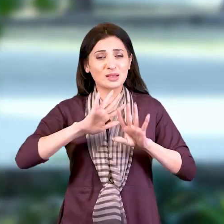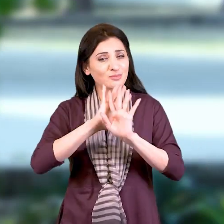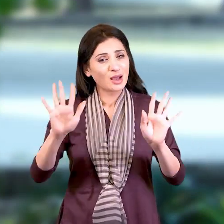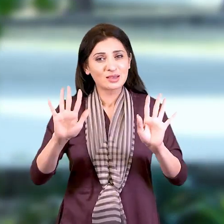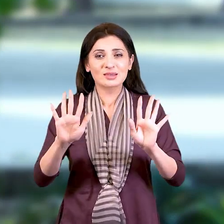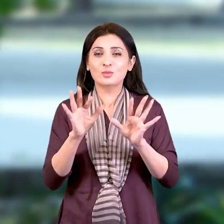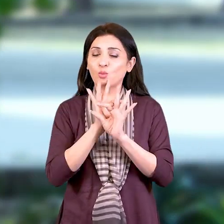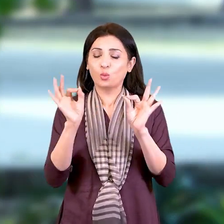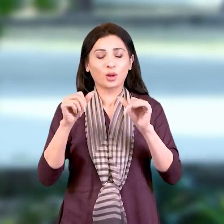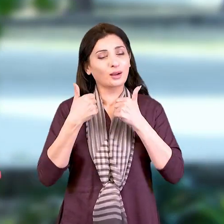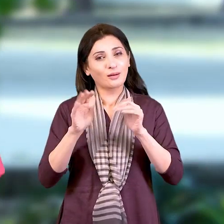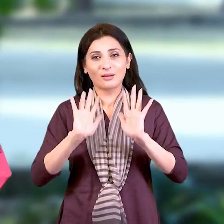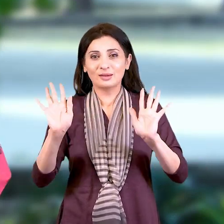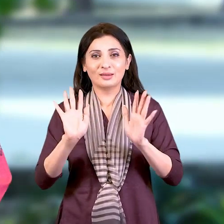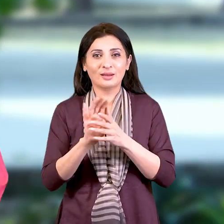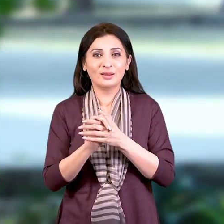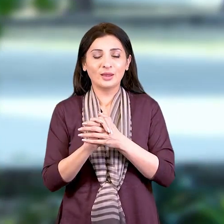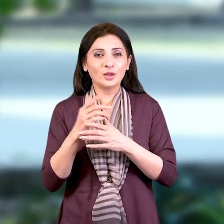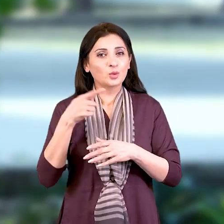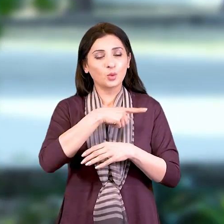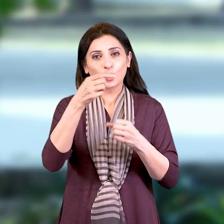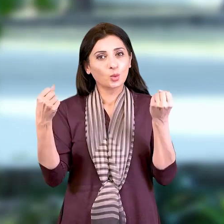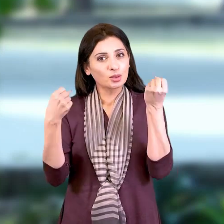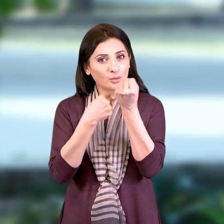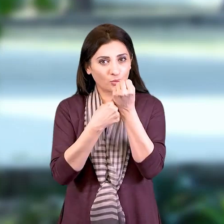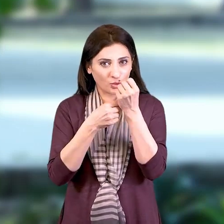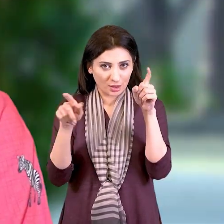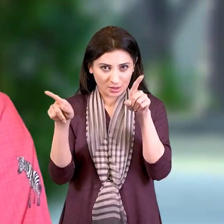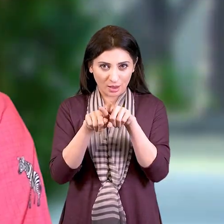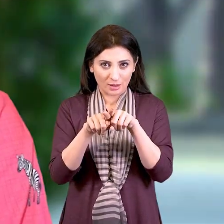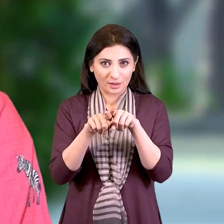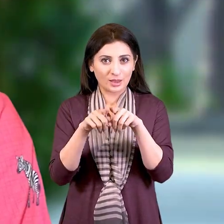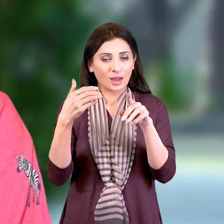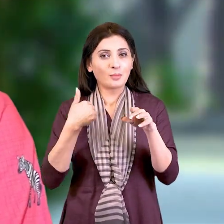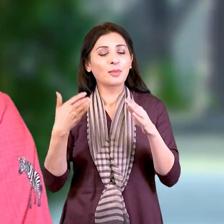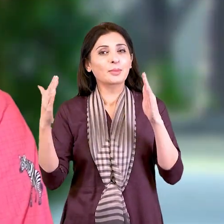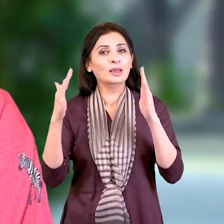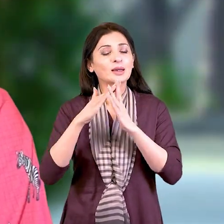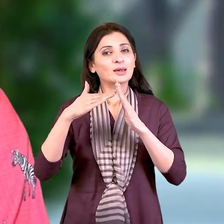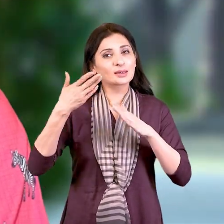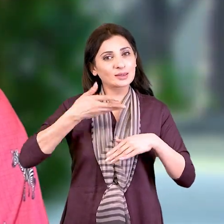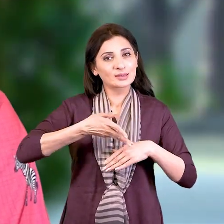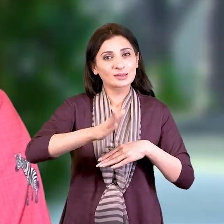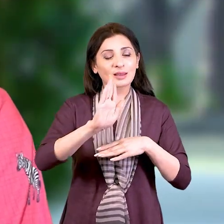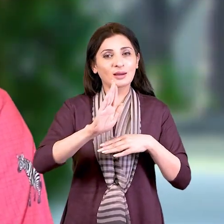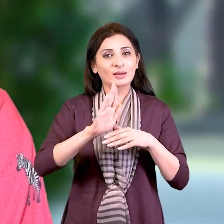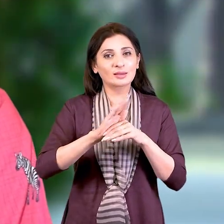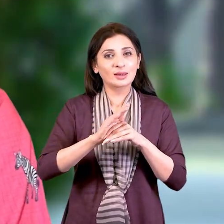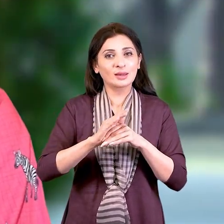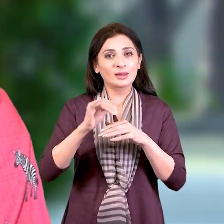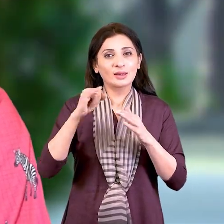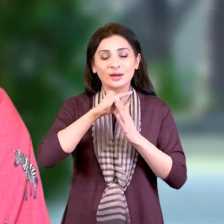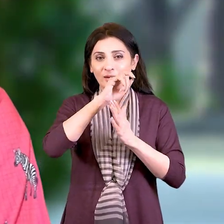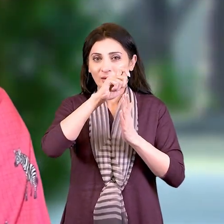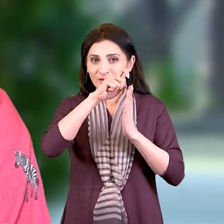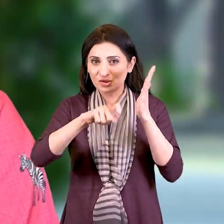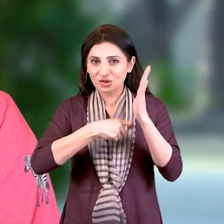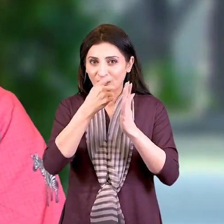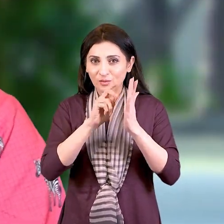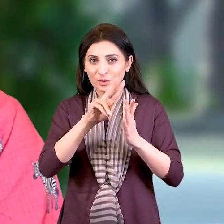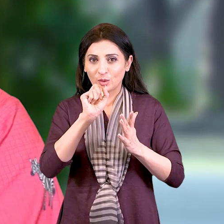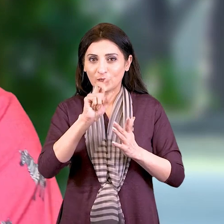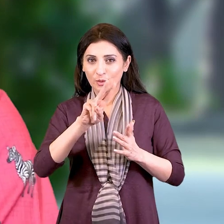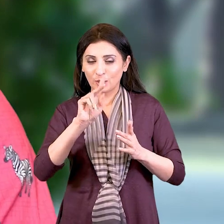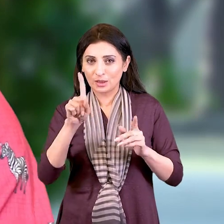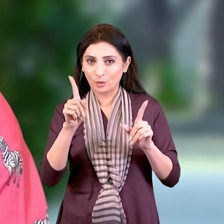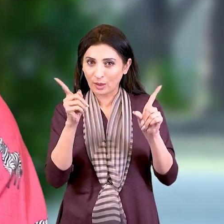साथ we launched from our house in January 2021. हम लोग के